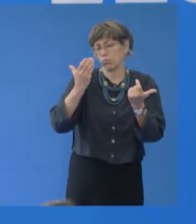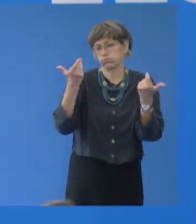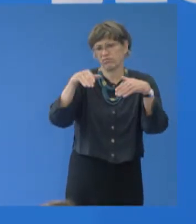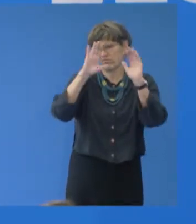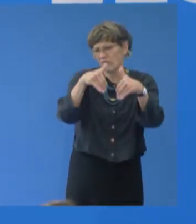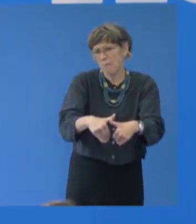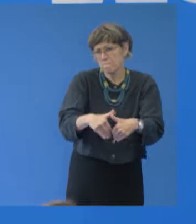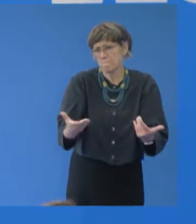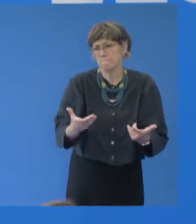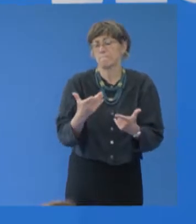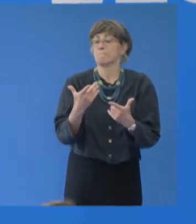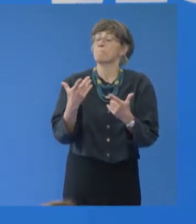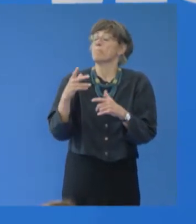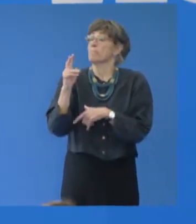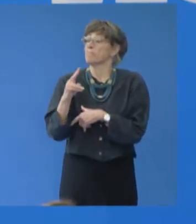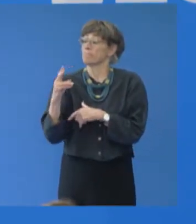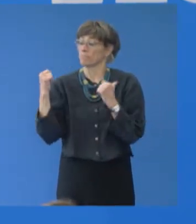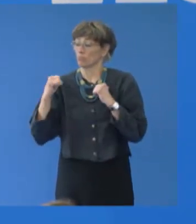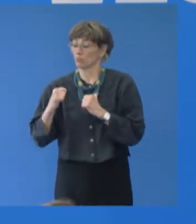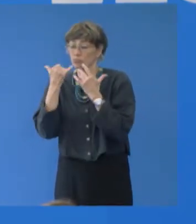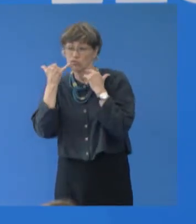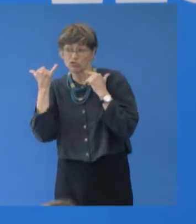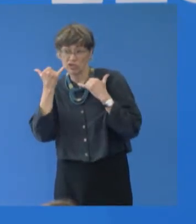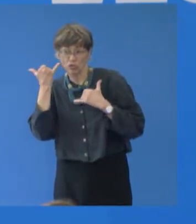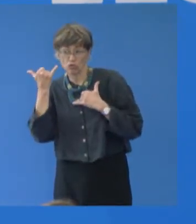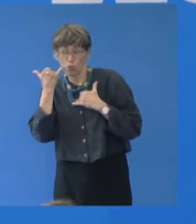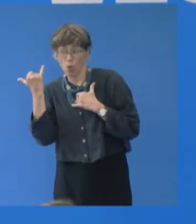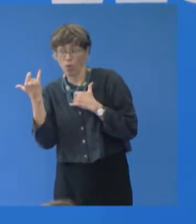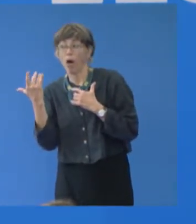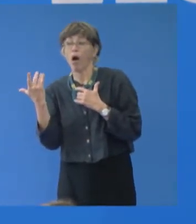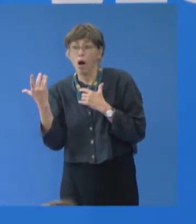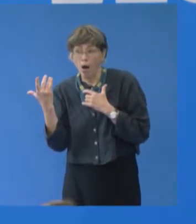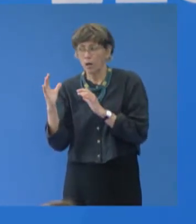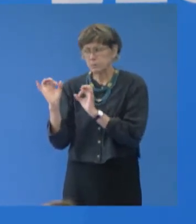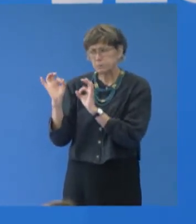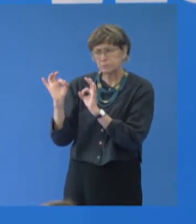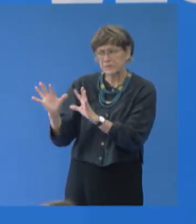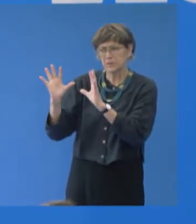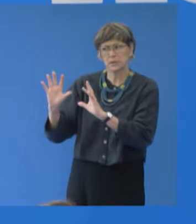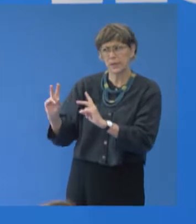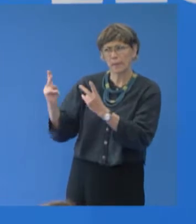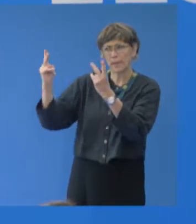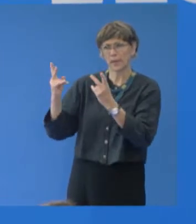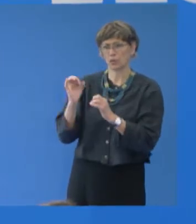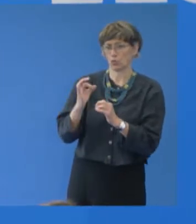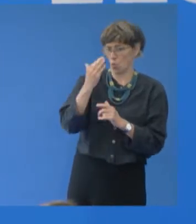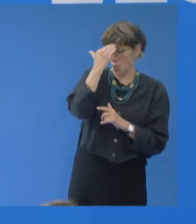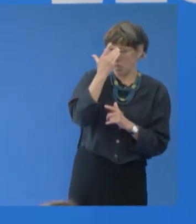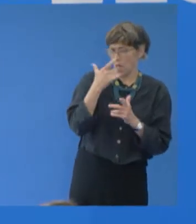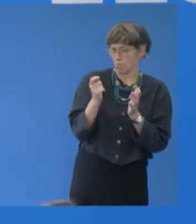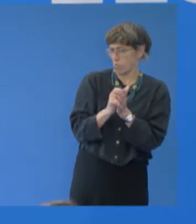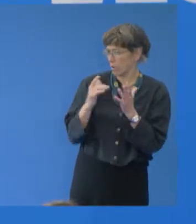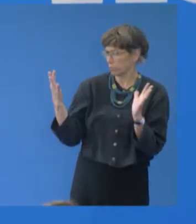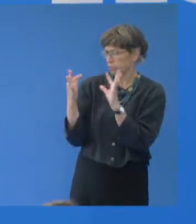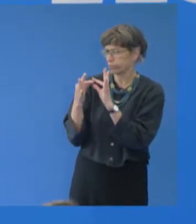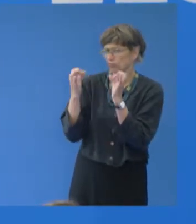Et c'est vrai que le combat des Gilets jaunes a rejoint vraiment la dynamique que nous, on a connue à l'époque. Parce que